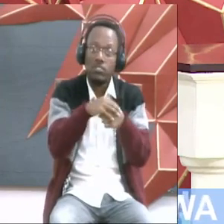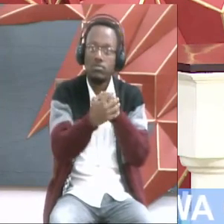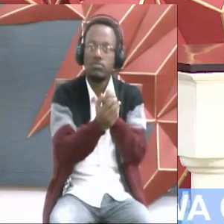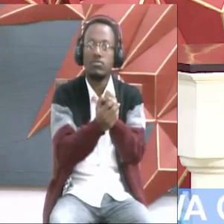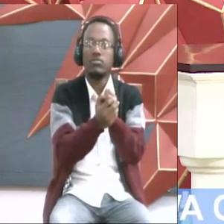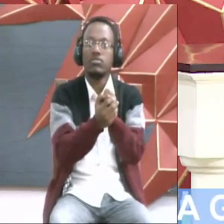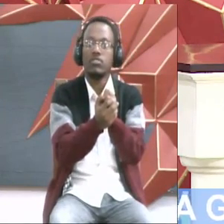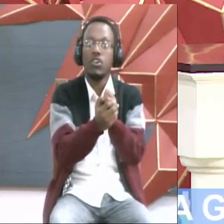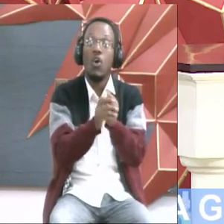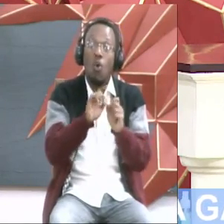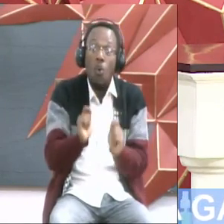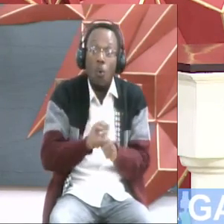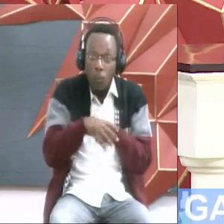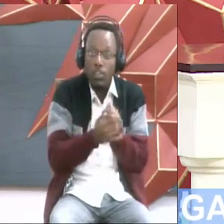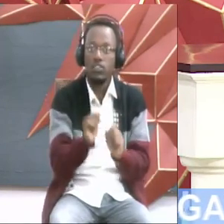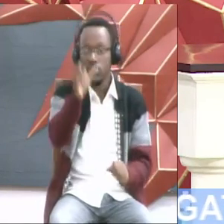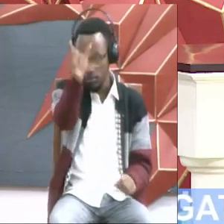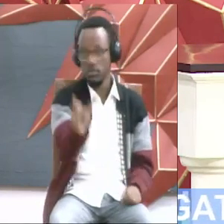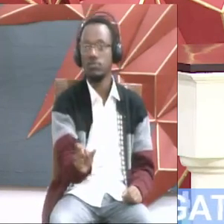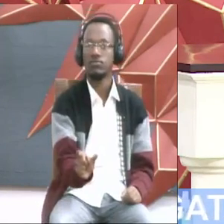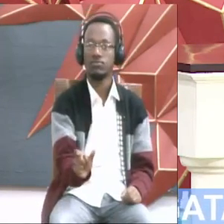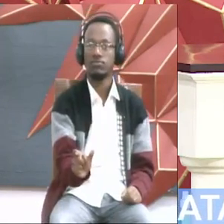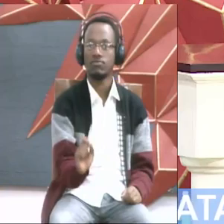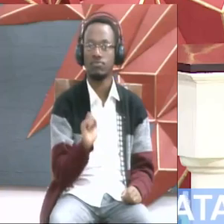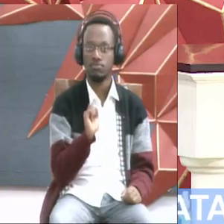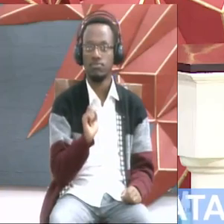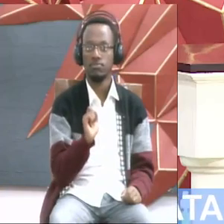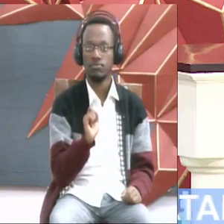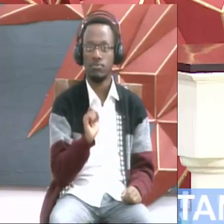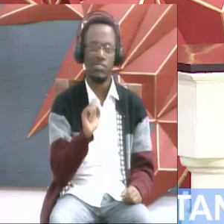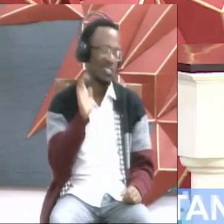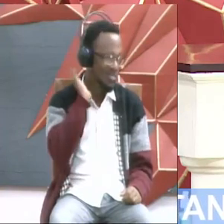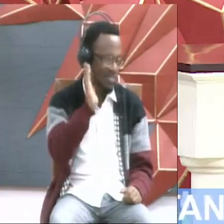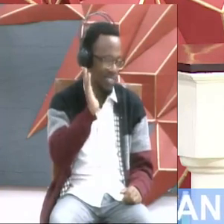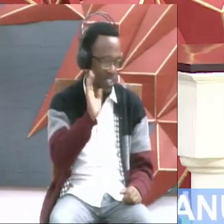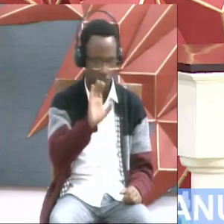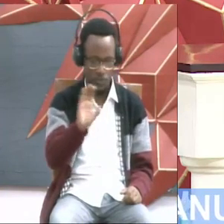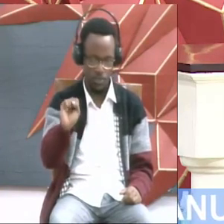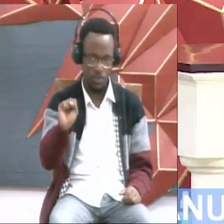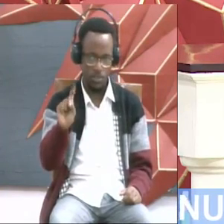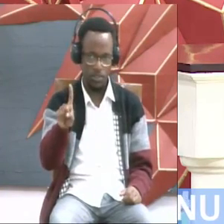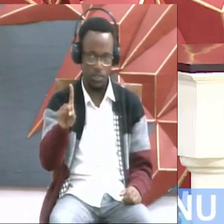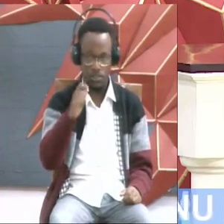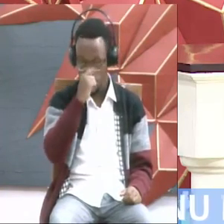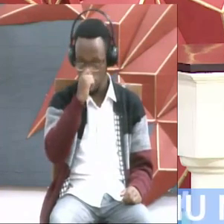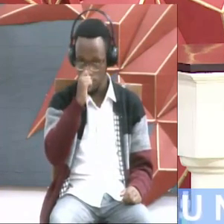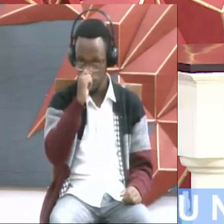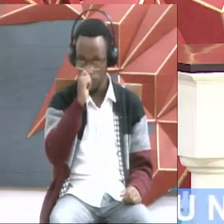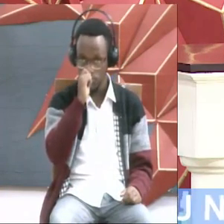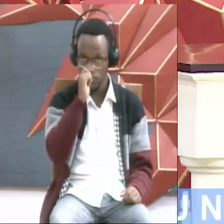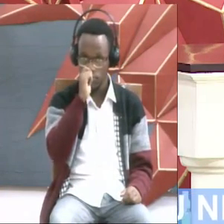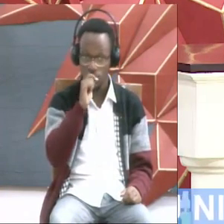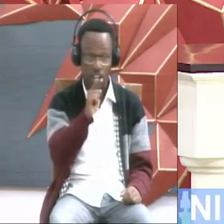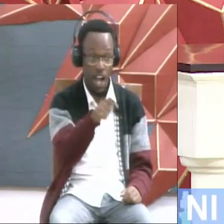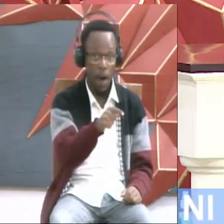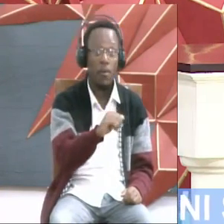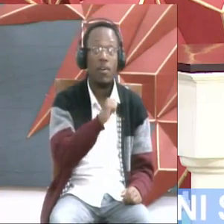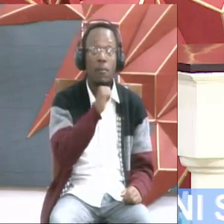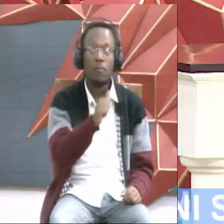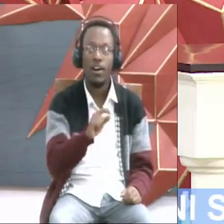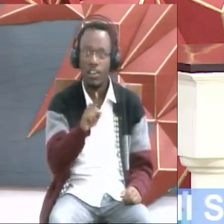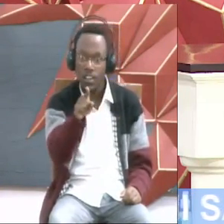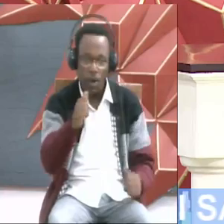c'est merveilleux Imana ishimwe kurikira mwumvirize verse 11 aho ntihaba umugiriki